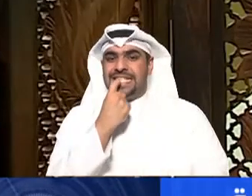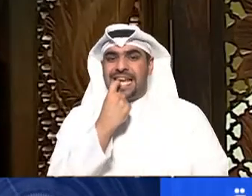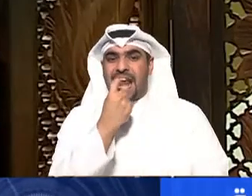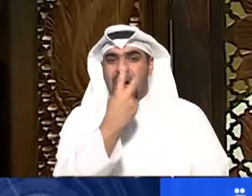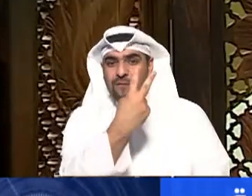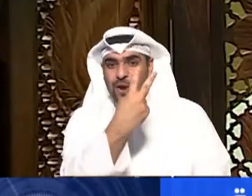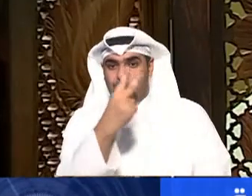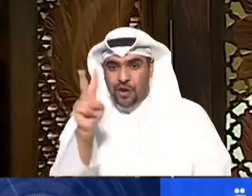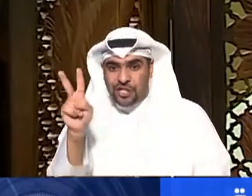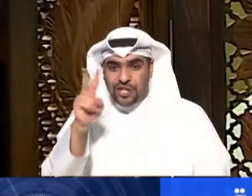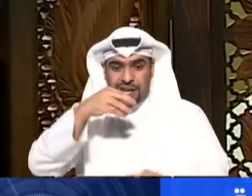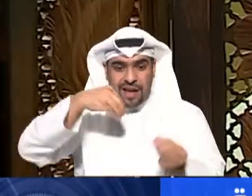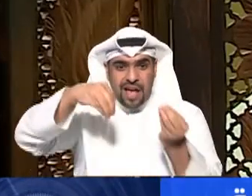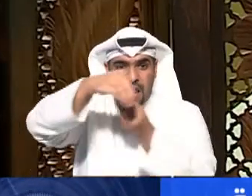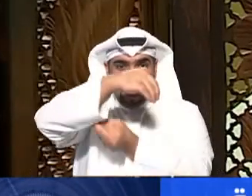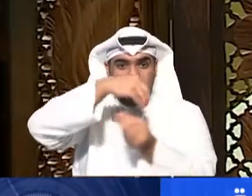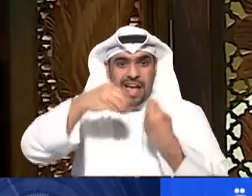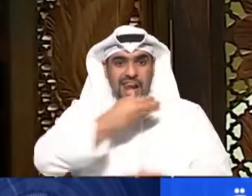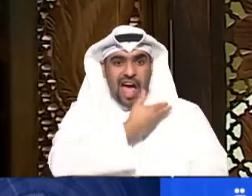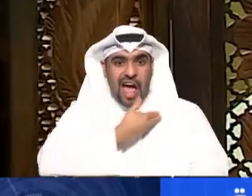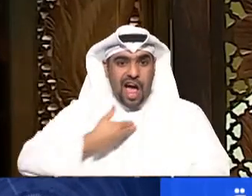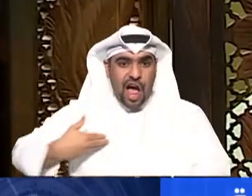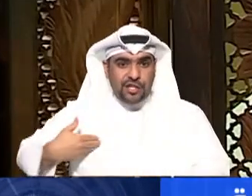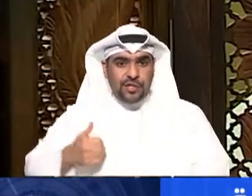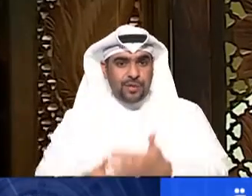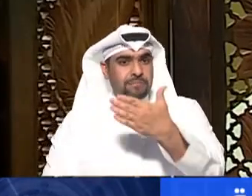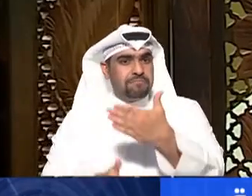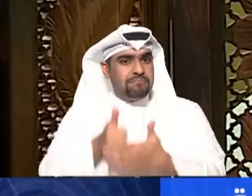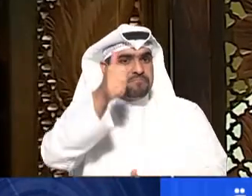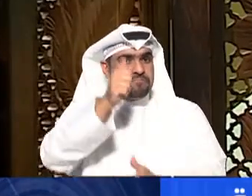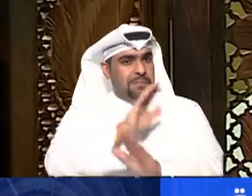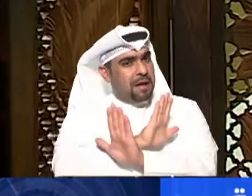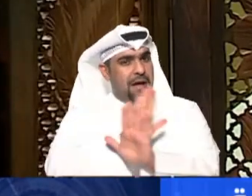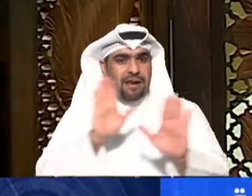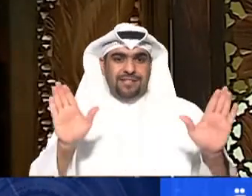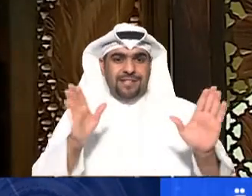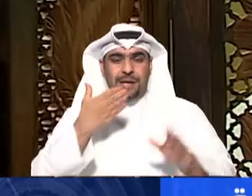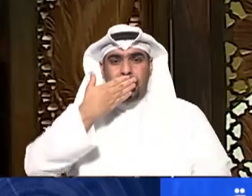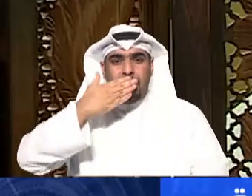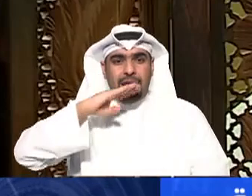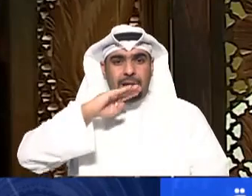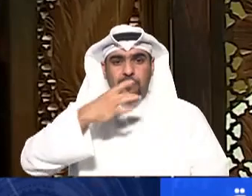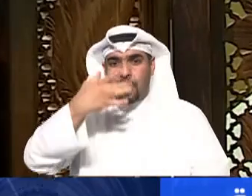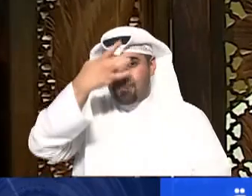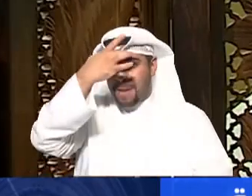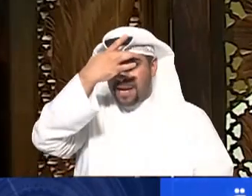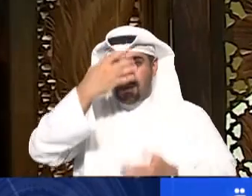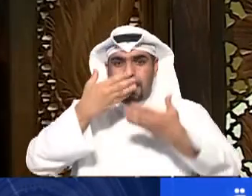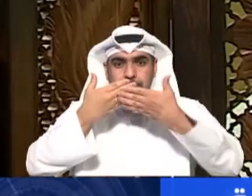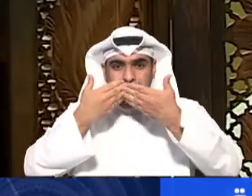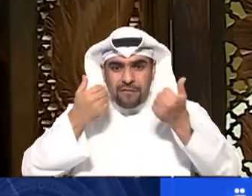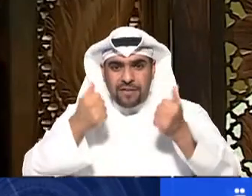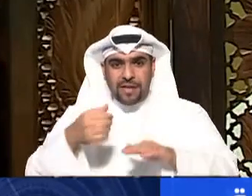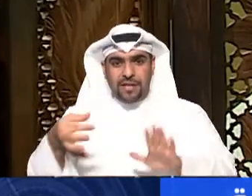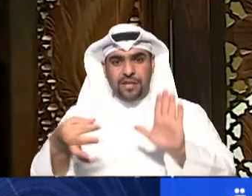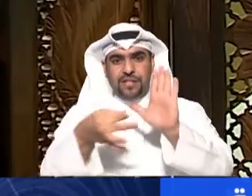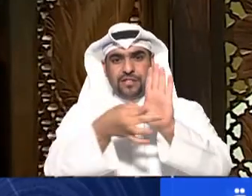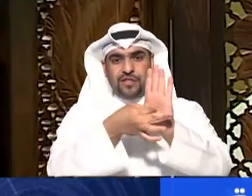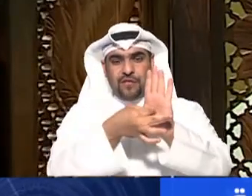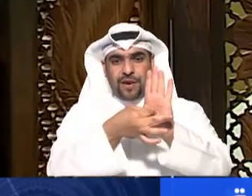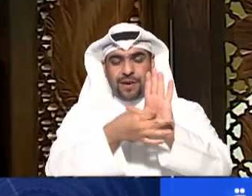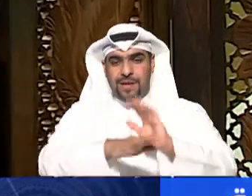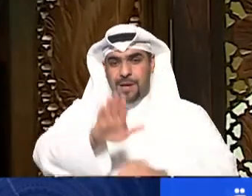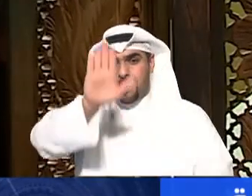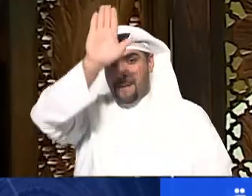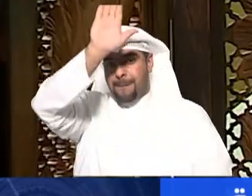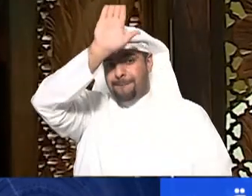أيضا جهود الجهات المشاركة في موسم هذا الحج بإشراف ومتابعة القيادة الحكيمة بقيادة خادم الحرمين